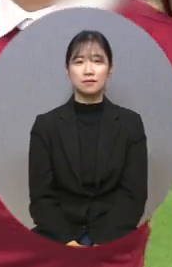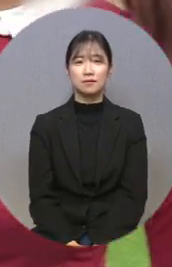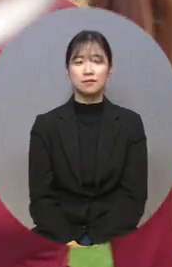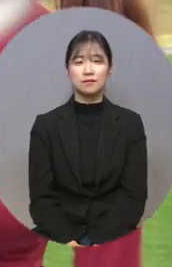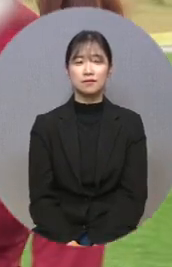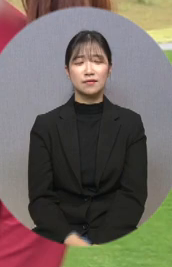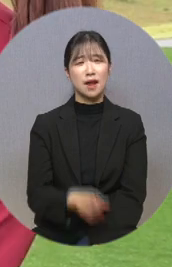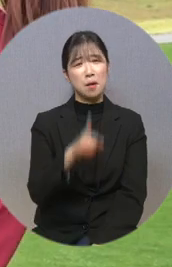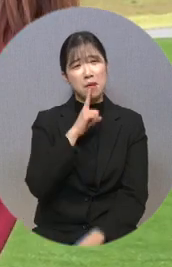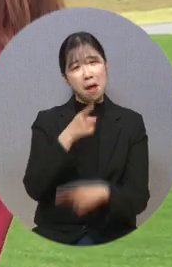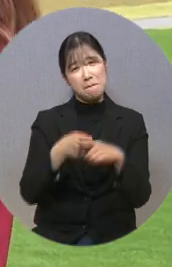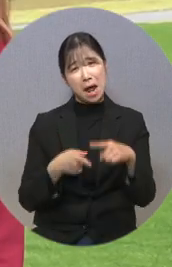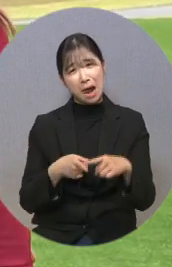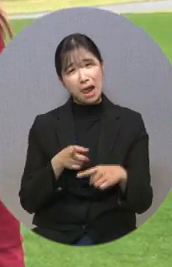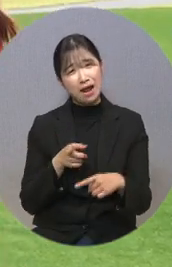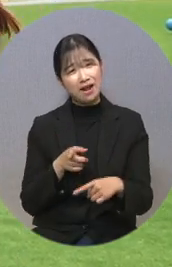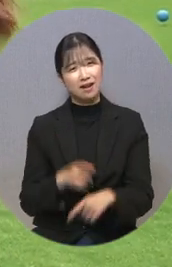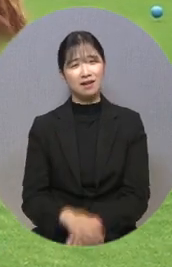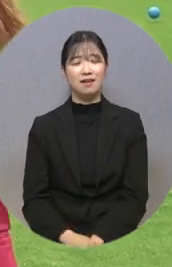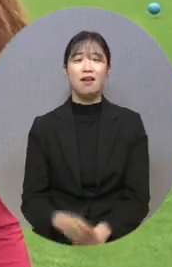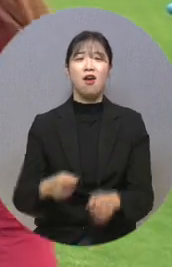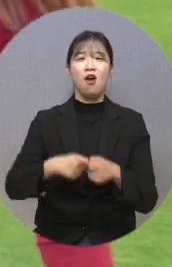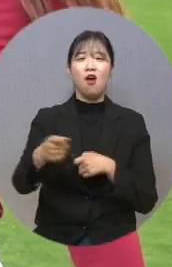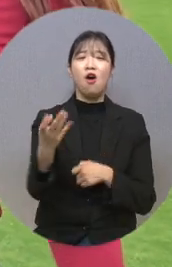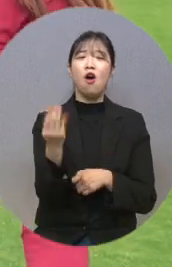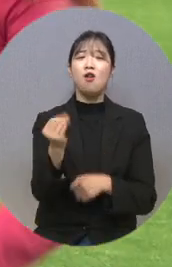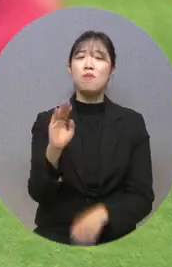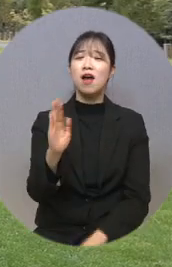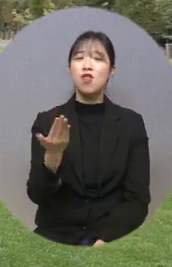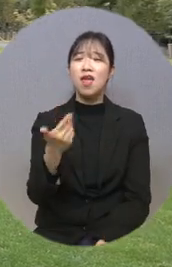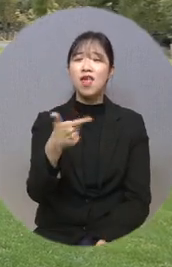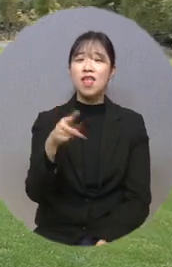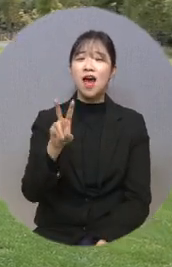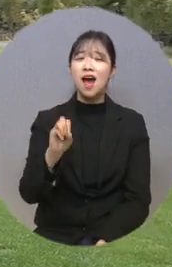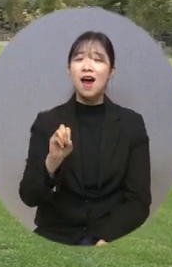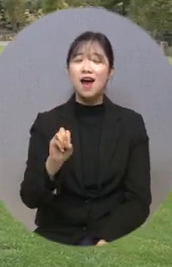반말 아니냐? 거리가 얼마나 되냐? 거리 얼마 되냐?